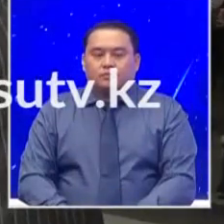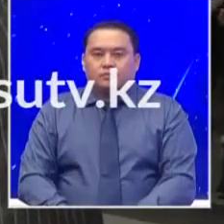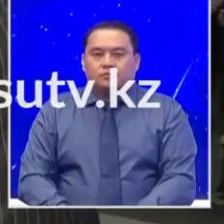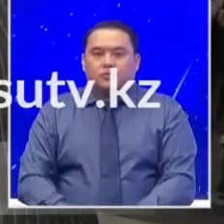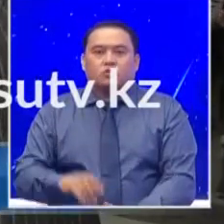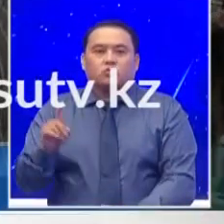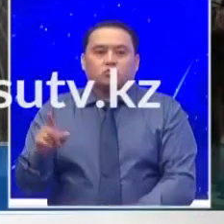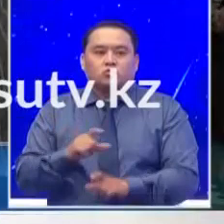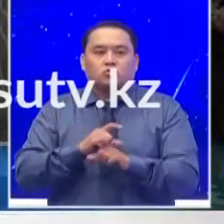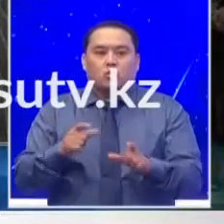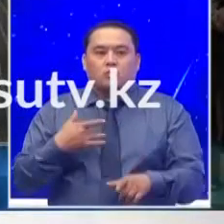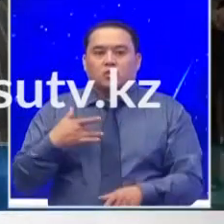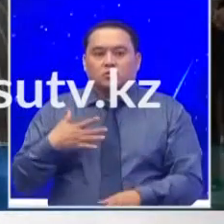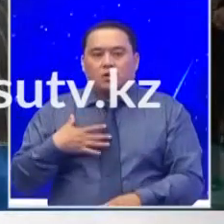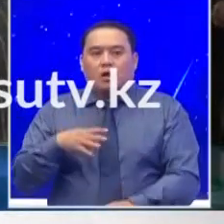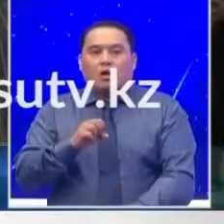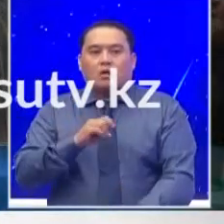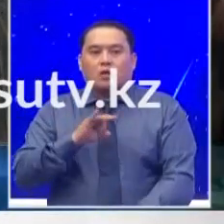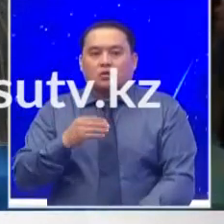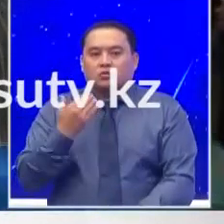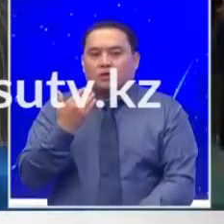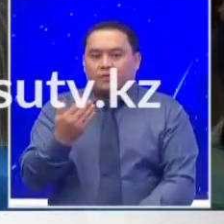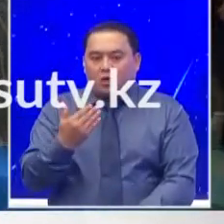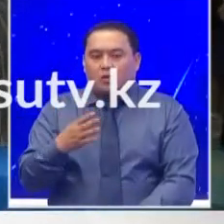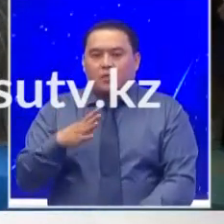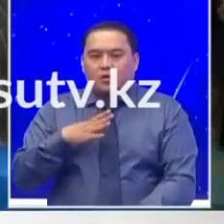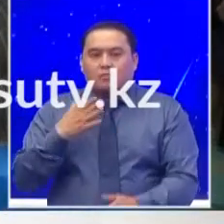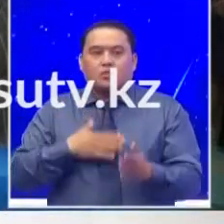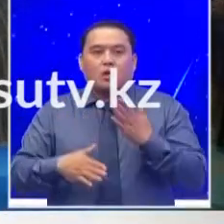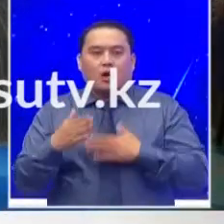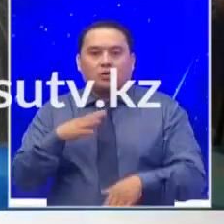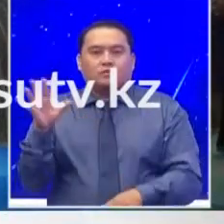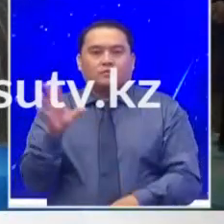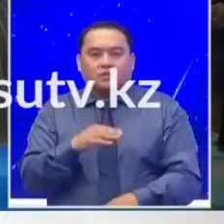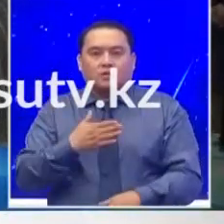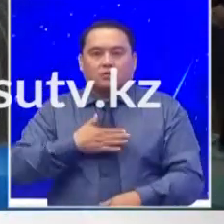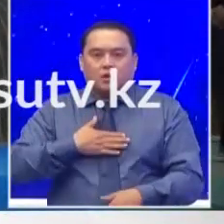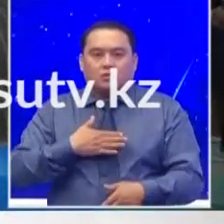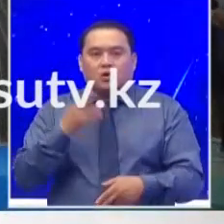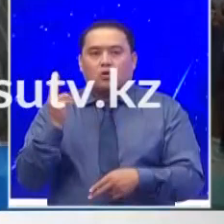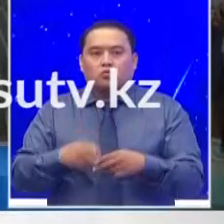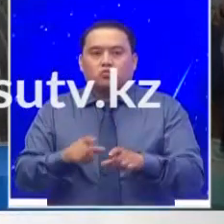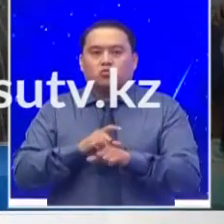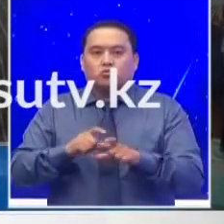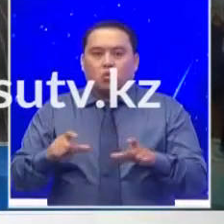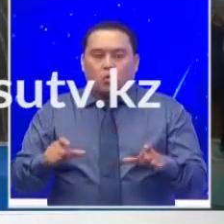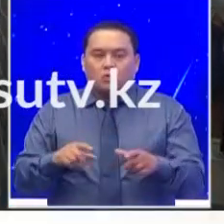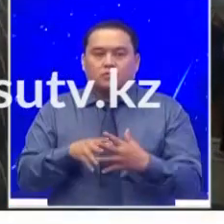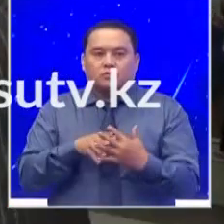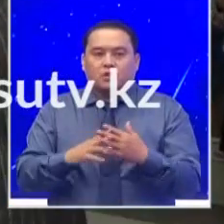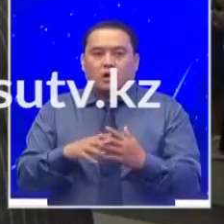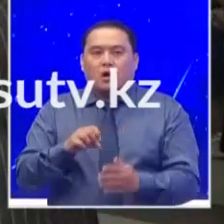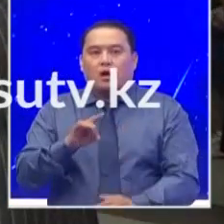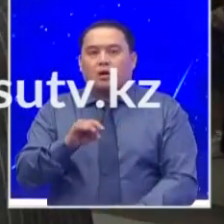То, что в школе присвоили имя алашардинца Барлыбека Сыртанова, порадовало всех нас. Я сам окончил школу имени Сыртанова в селе